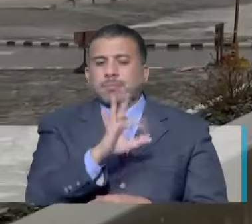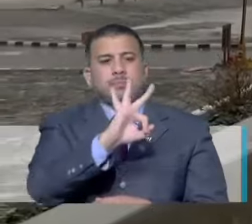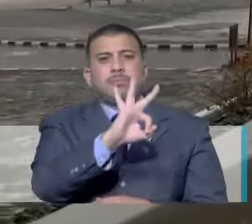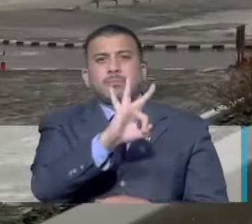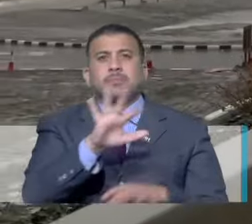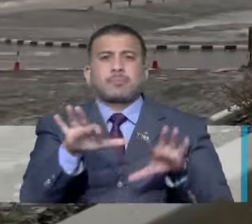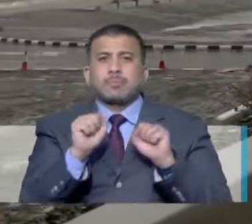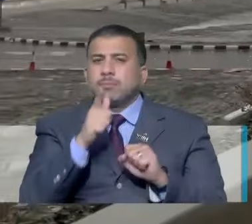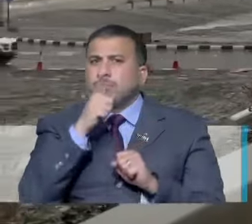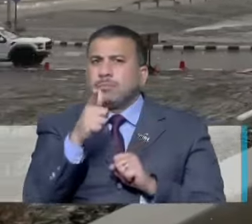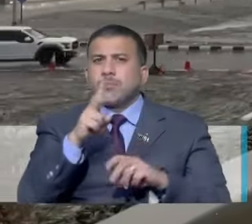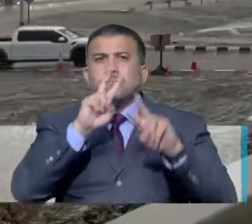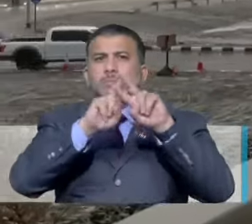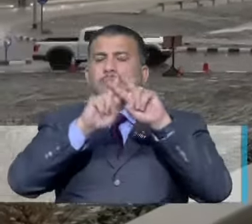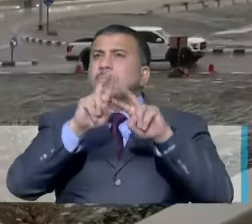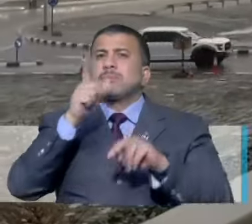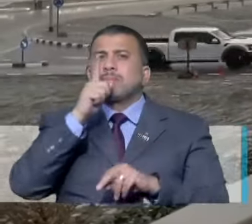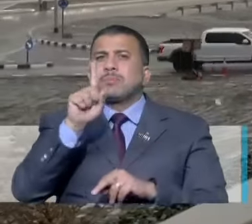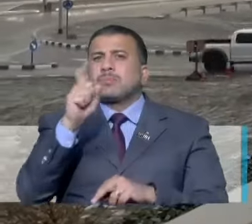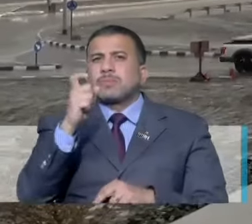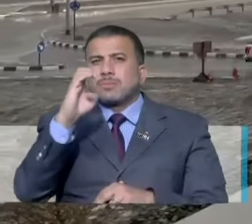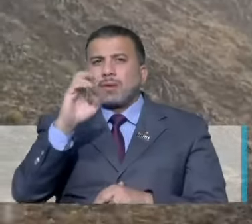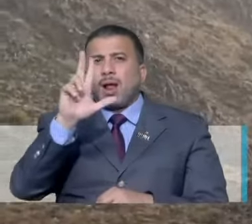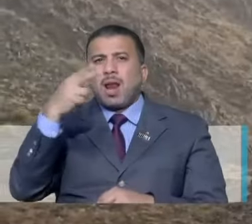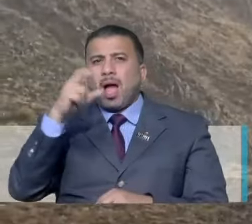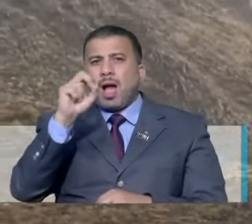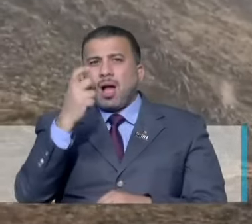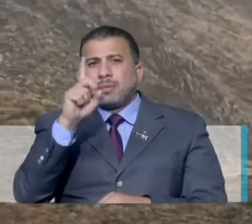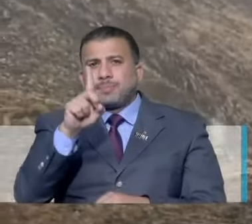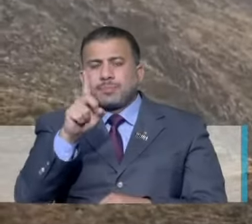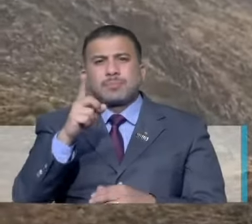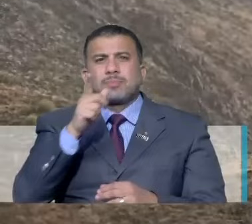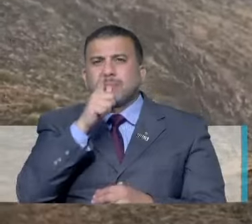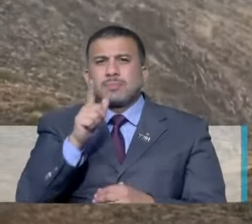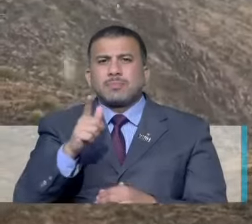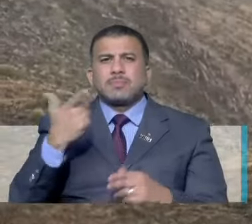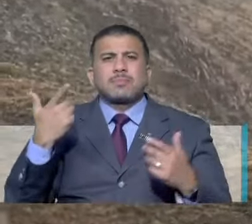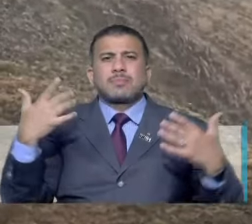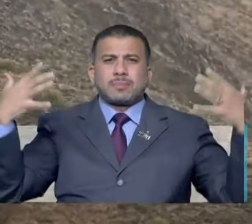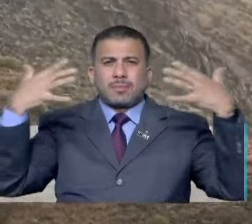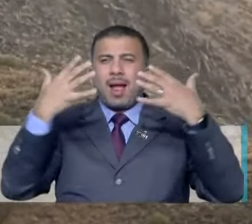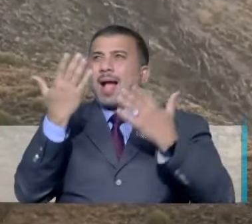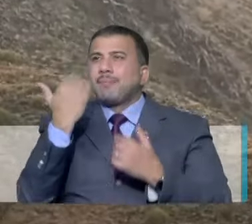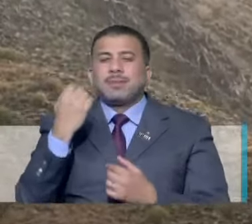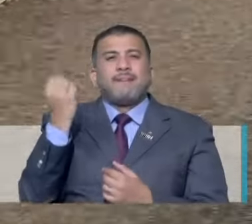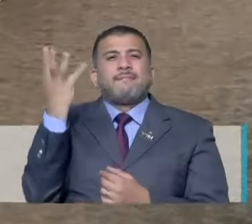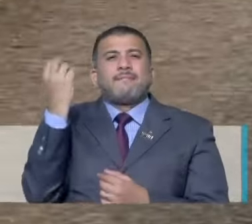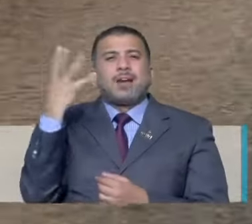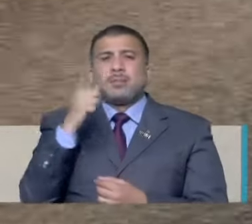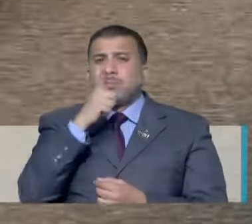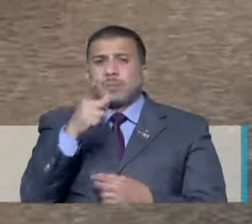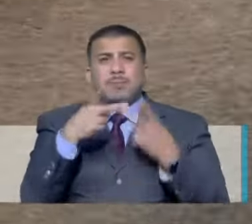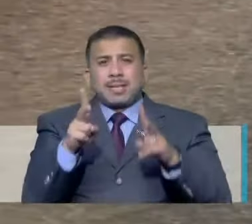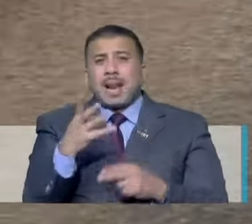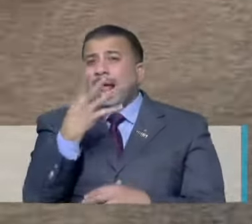كما تتالق فيها النجوم برج العقرب في النصف الشرقي من السماء قبل الفجر فيما تتكون